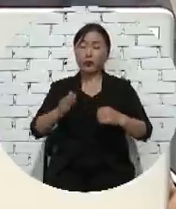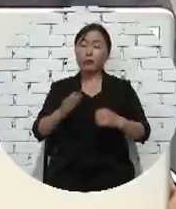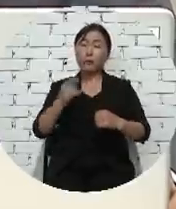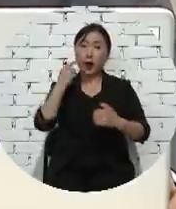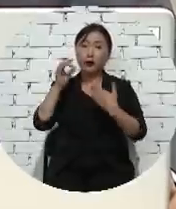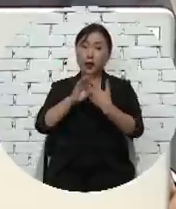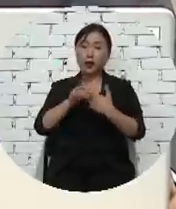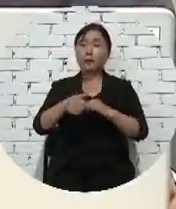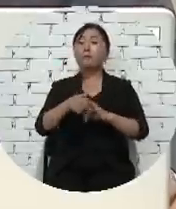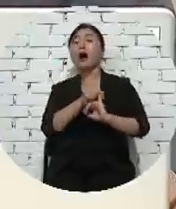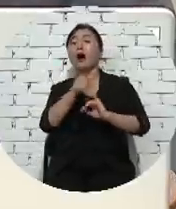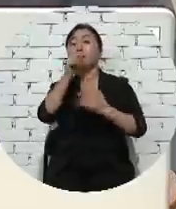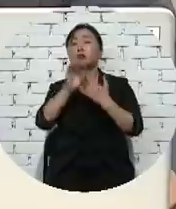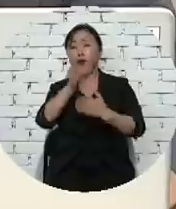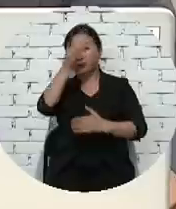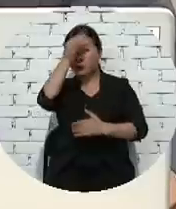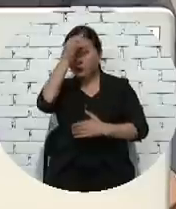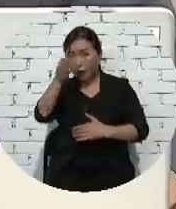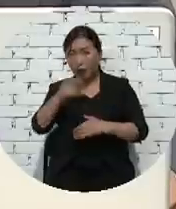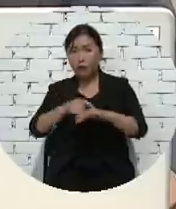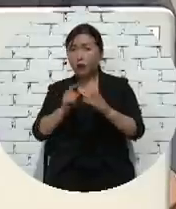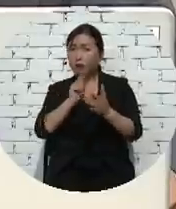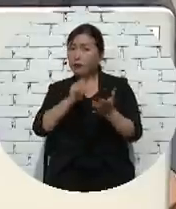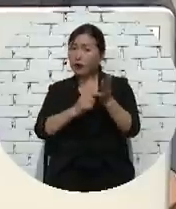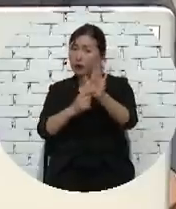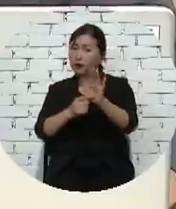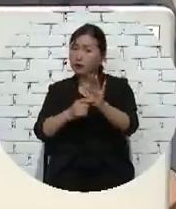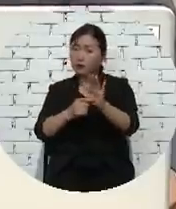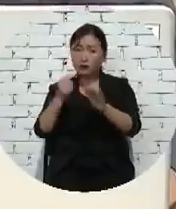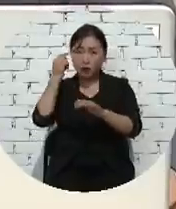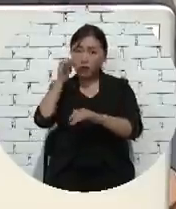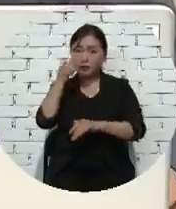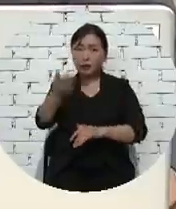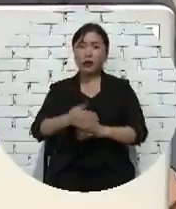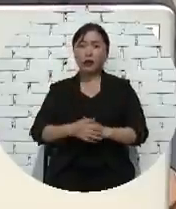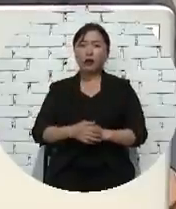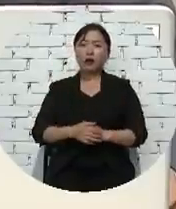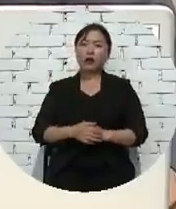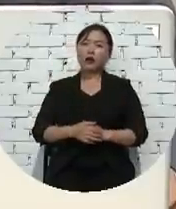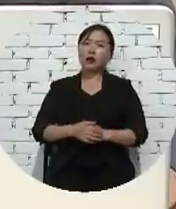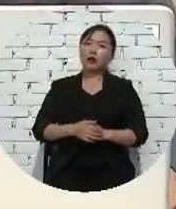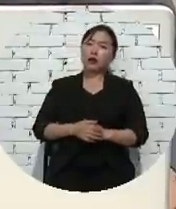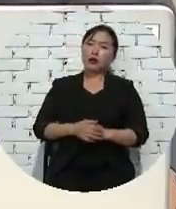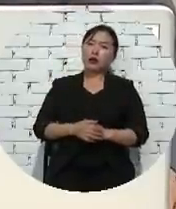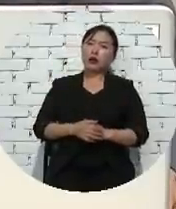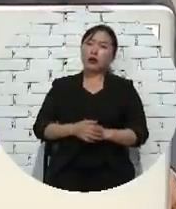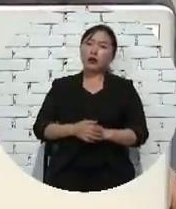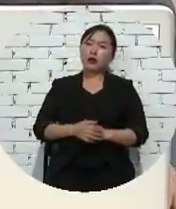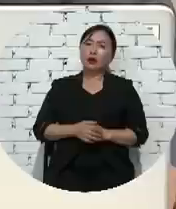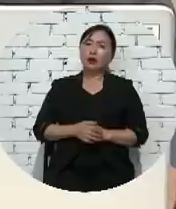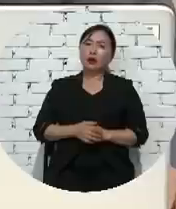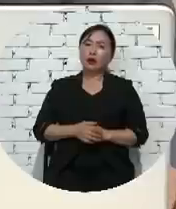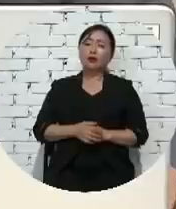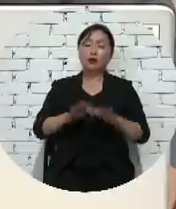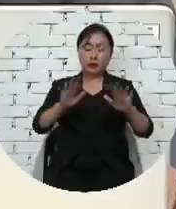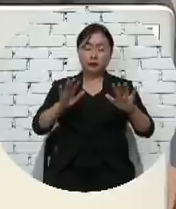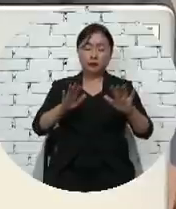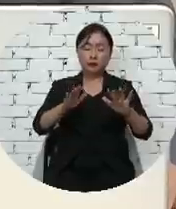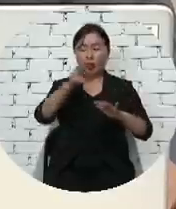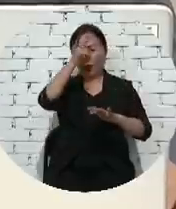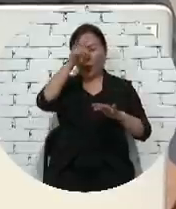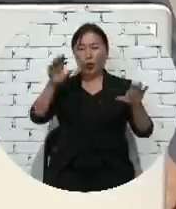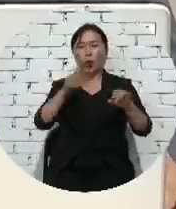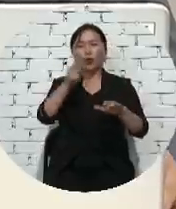의사는 있으신가요? 그거에 대해서? 글쎄 뭐 제가 이미 이제 뭐 어? 저 이렇게 그만두고 나갔습니다만은.